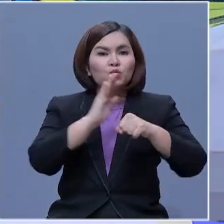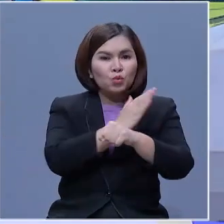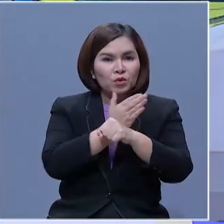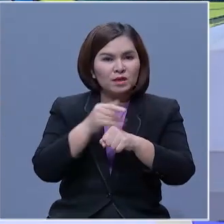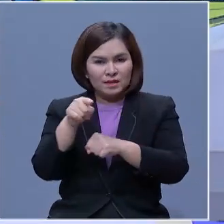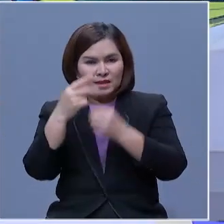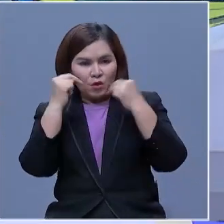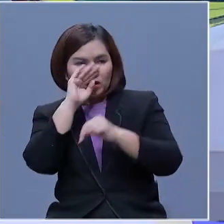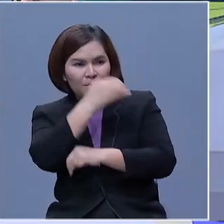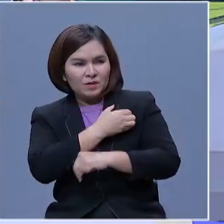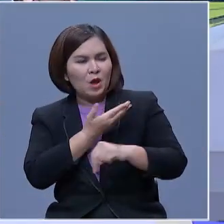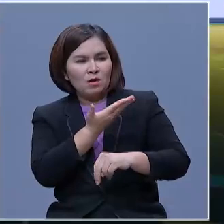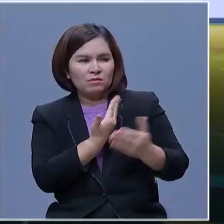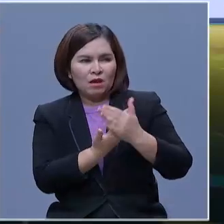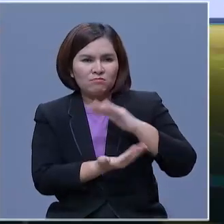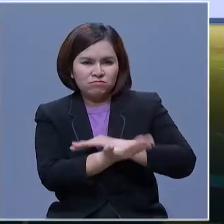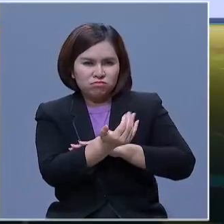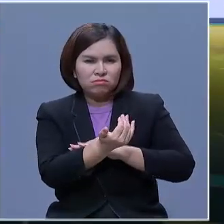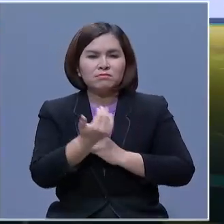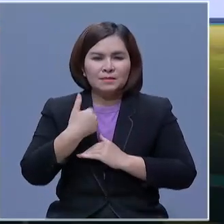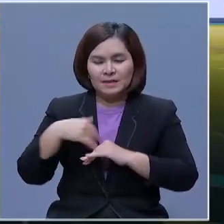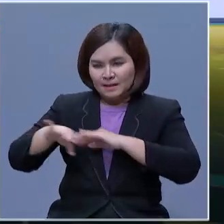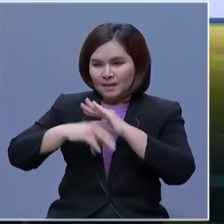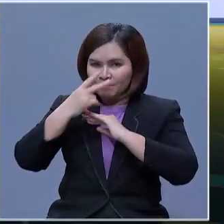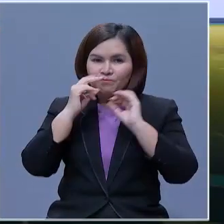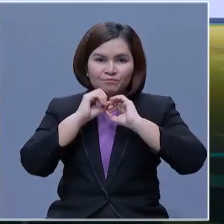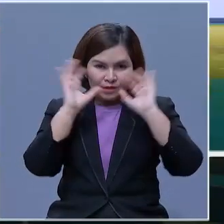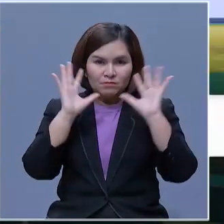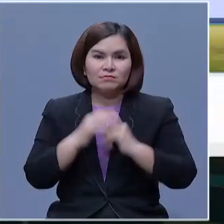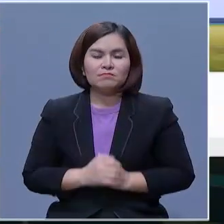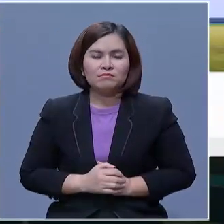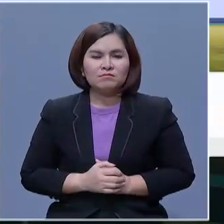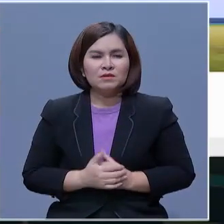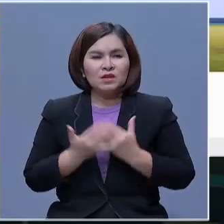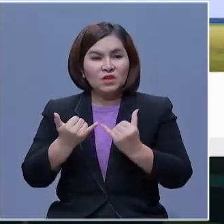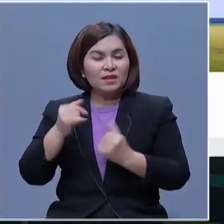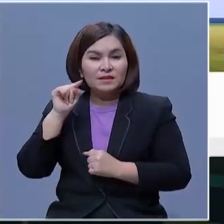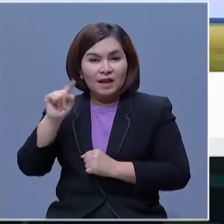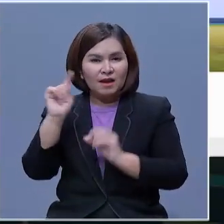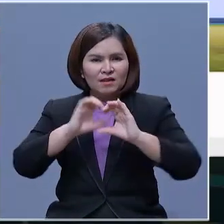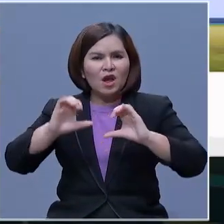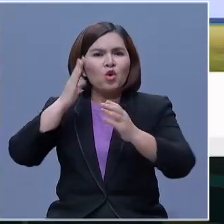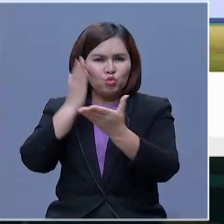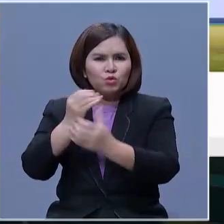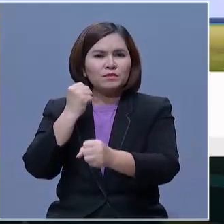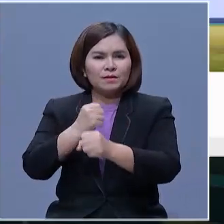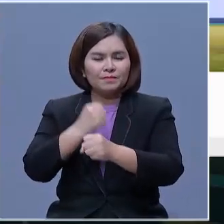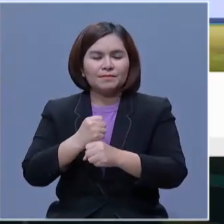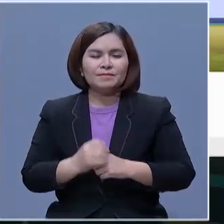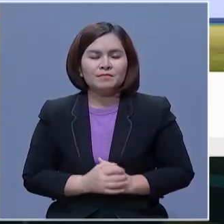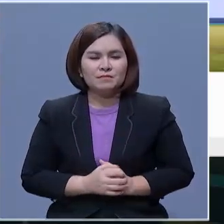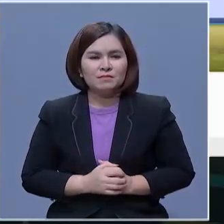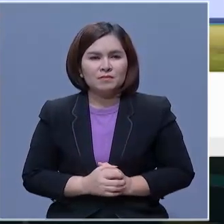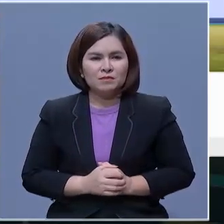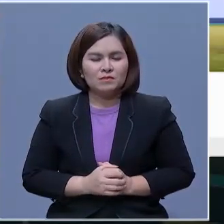ค่าหนังคาเขาแบบแล้วรุนแรงอ่ะคือตอนนี้โดนสั่งหยุดปฏิบัติหน้าที่แล้วนะจากท่านผู้ว่าราชการจังหวัด